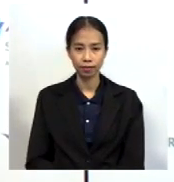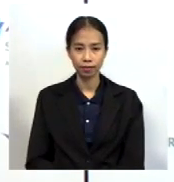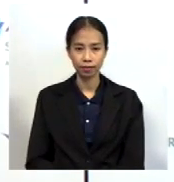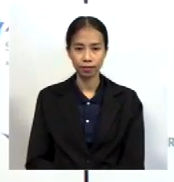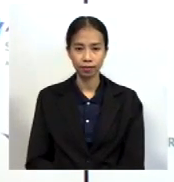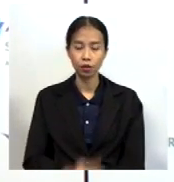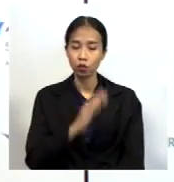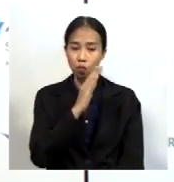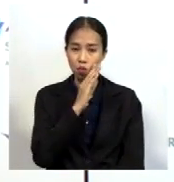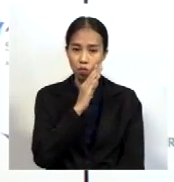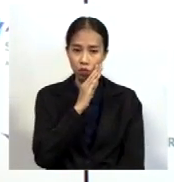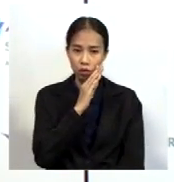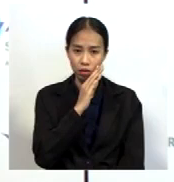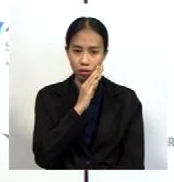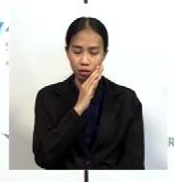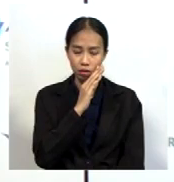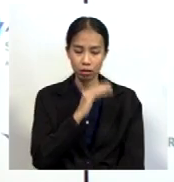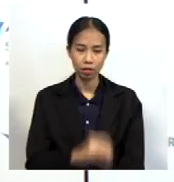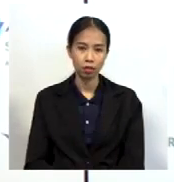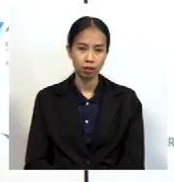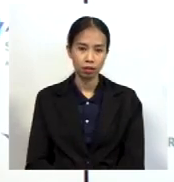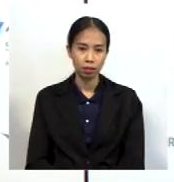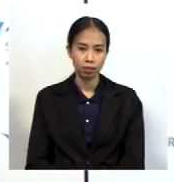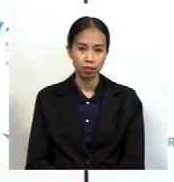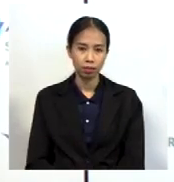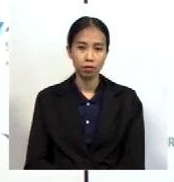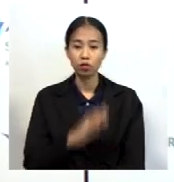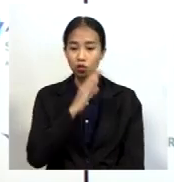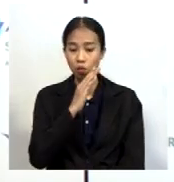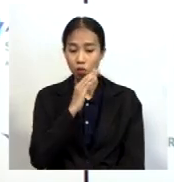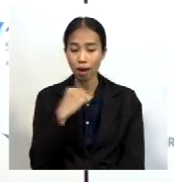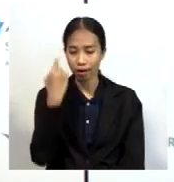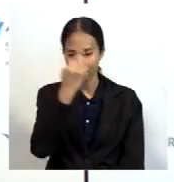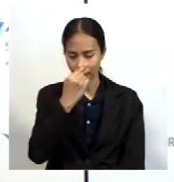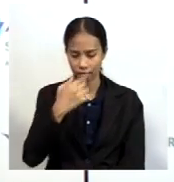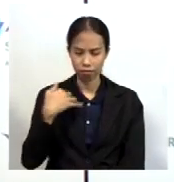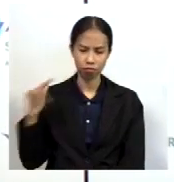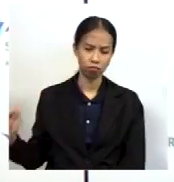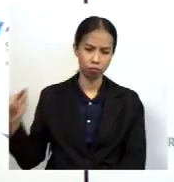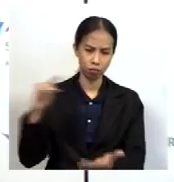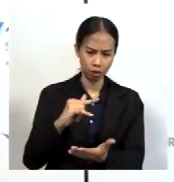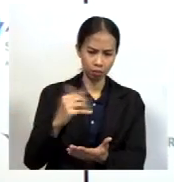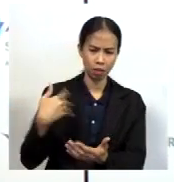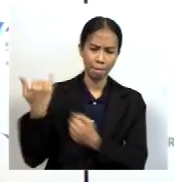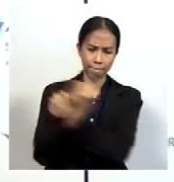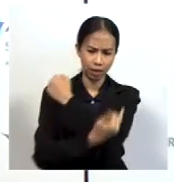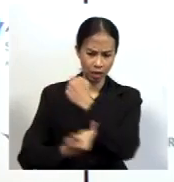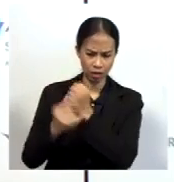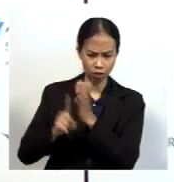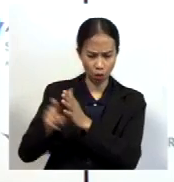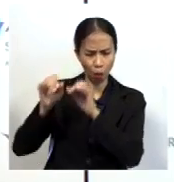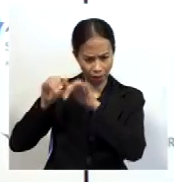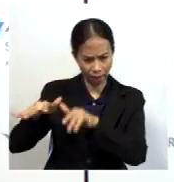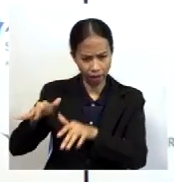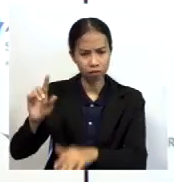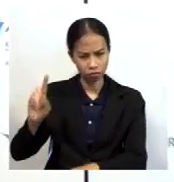ายที่เรามีประวัติมาจากพื้นที่ที่มีความเสี่ยงเหล่านี้ยังไงก็ขอความกรุ